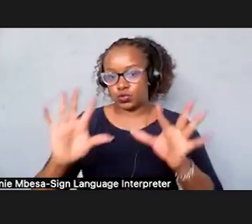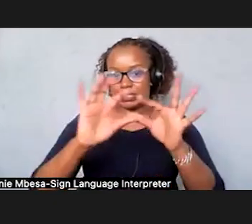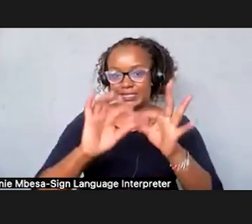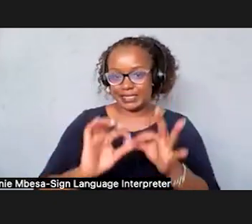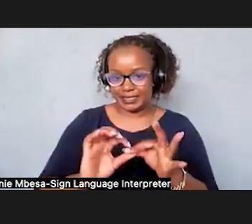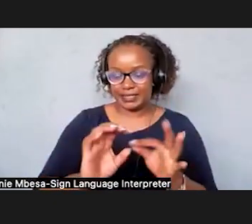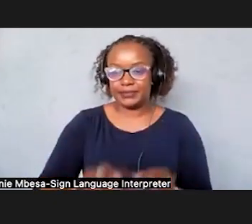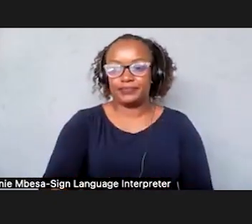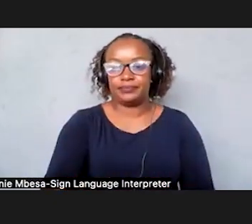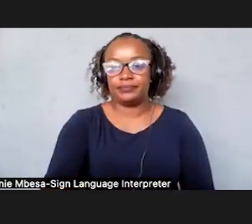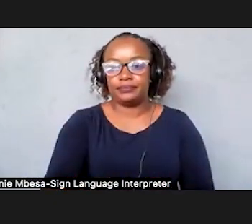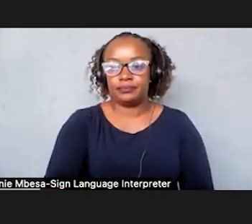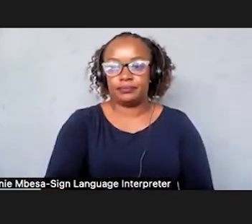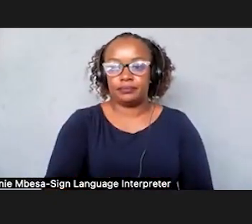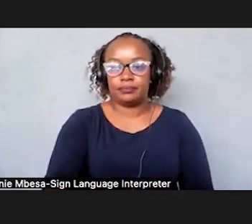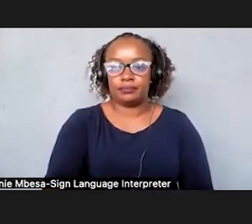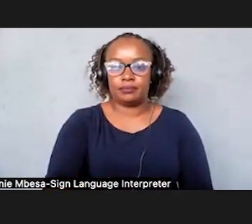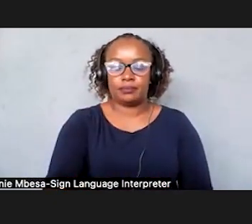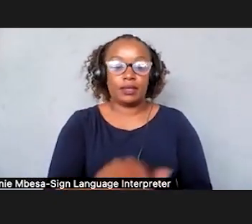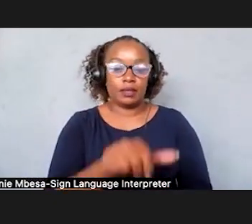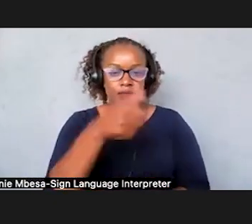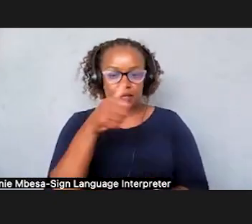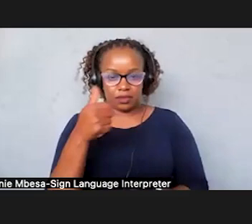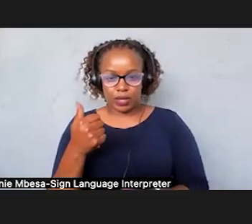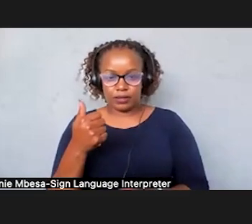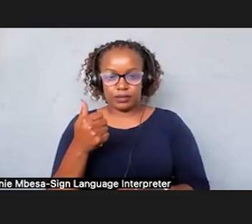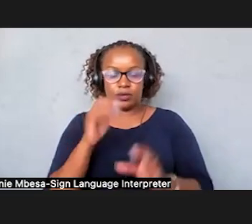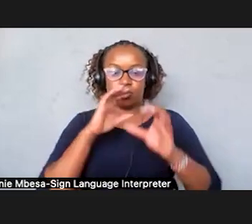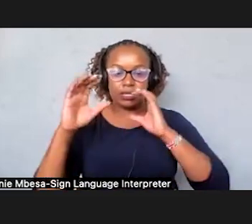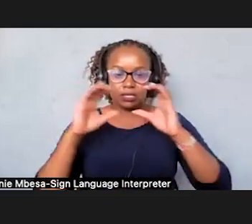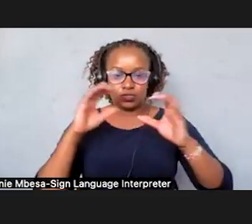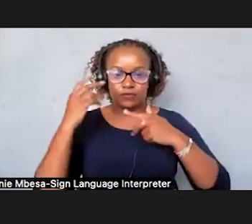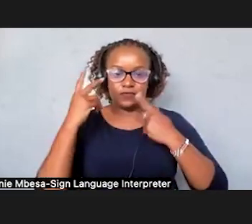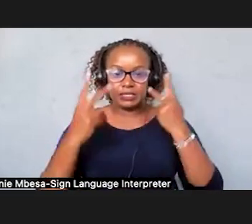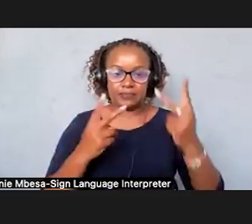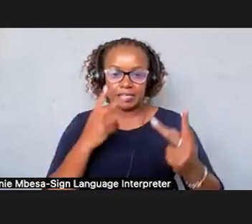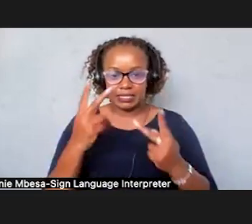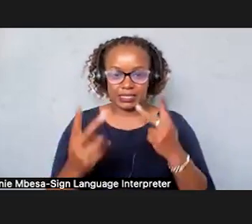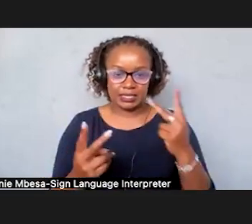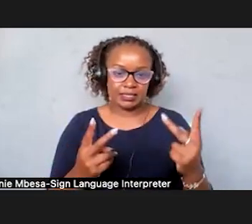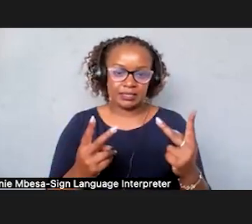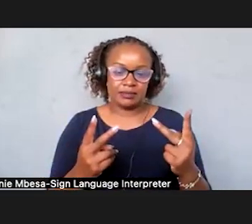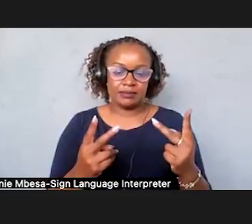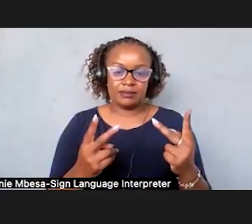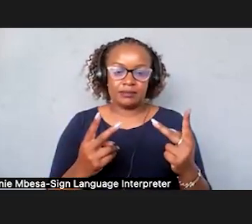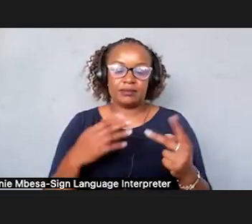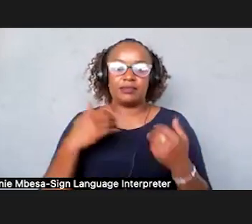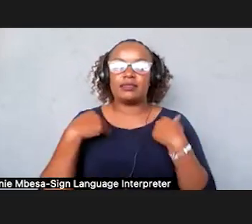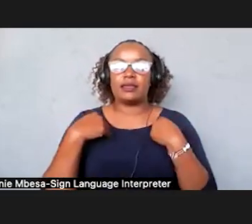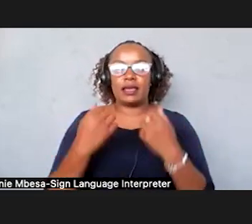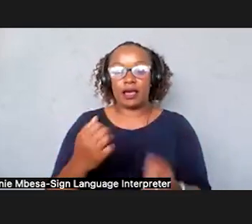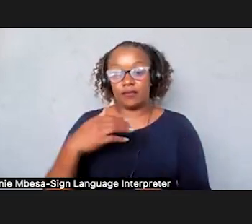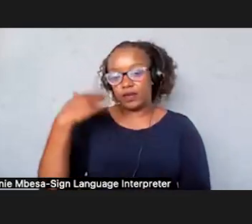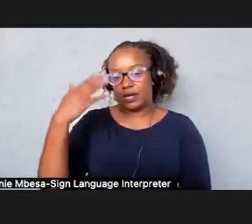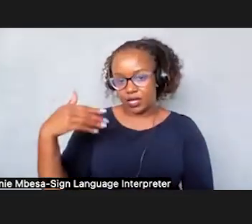ኮሚኒኬሽን ቪዚቢሊቲ The እና other one is አዌርነስ ላይ related to communication and visibility. ሬጉላር አፕዴቶች ነበሩ There were አማንግ regular አሊያንስ updates,